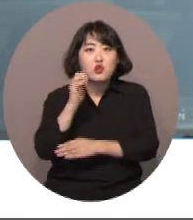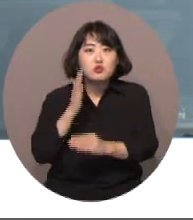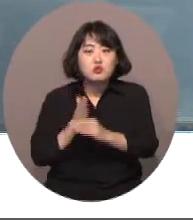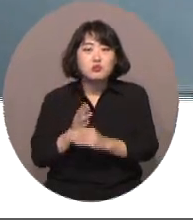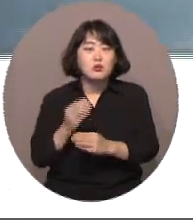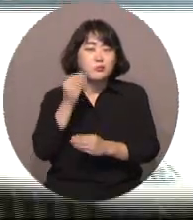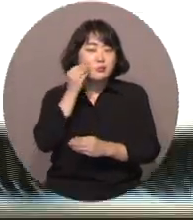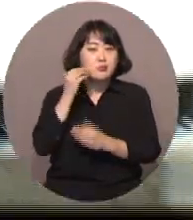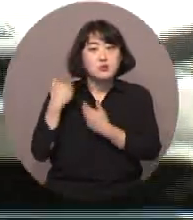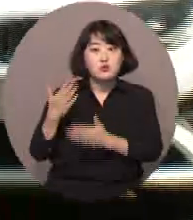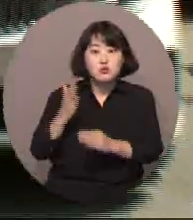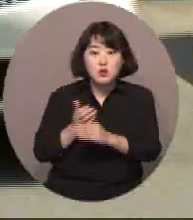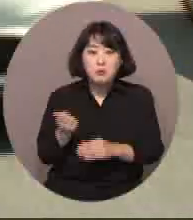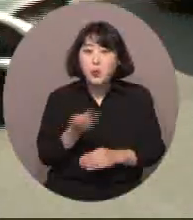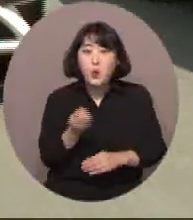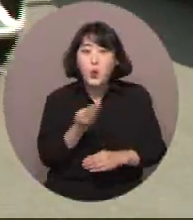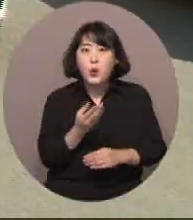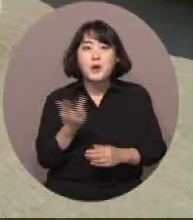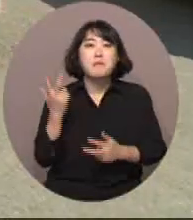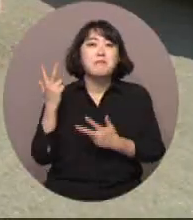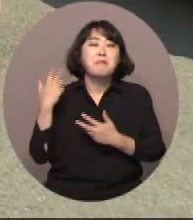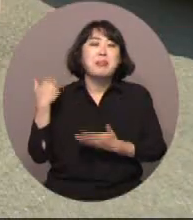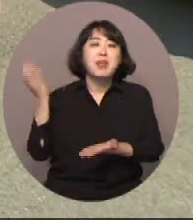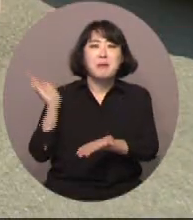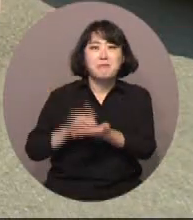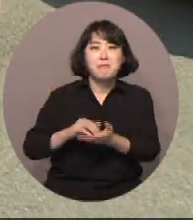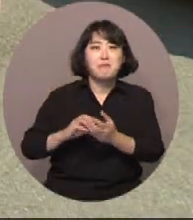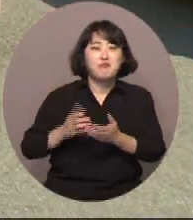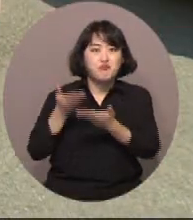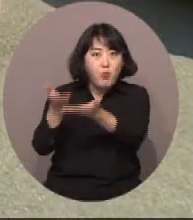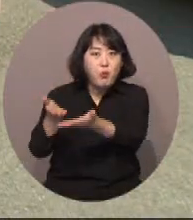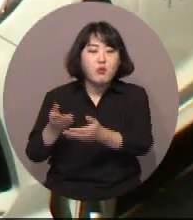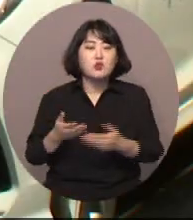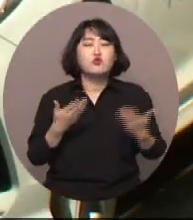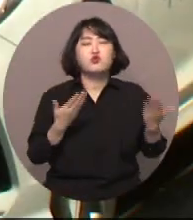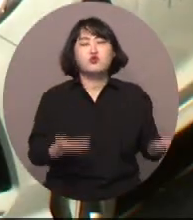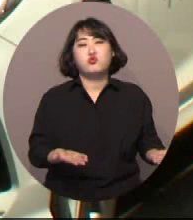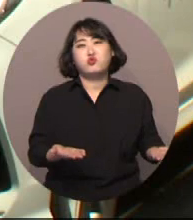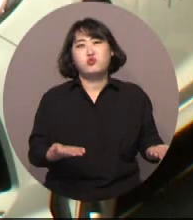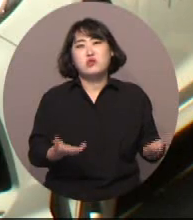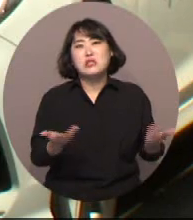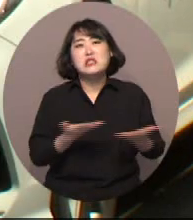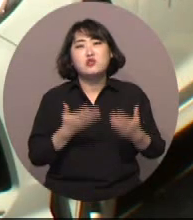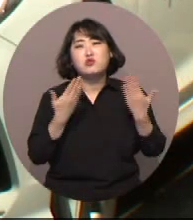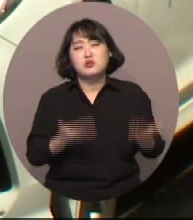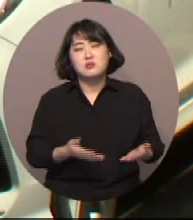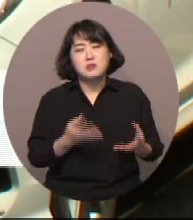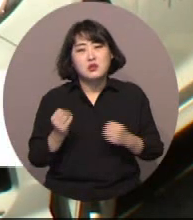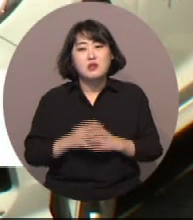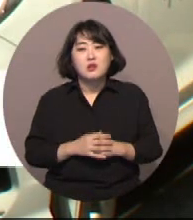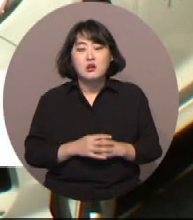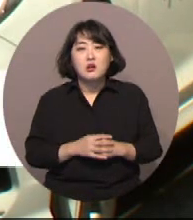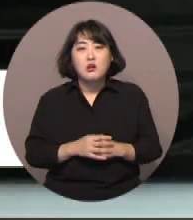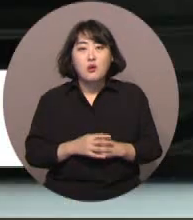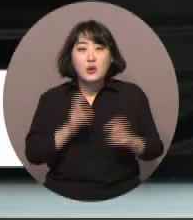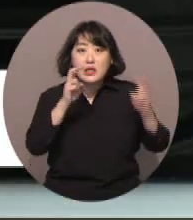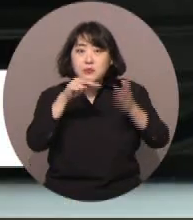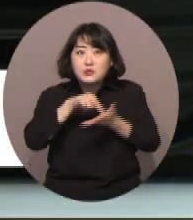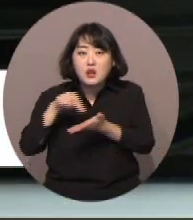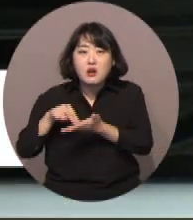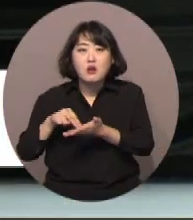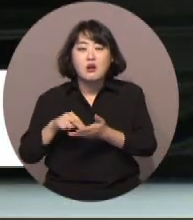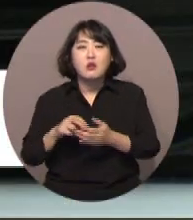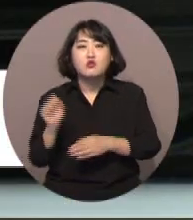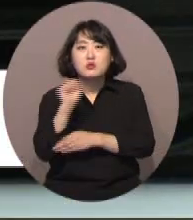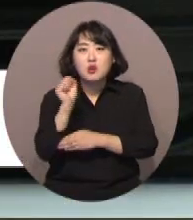중인데요. 특히 이렇게 번호판을 반납하고 휴업한 차량들도 눈에 띕니다. 업계는 기름값과 인건비 등 운송